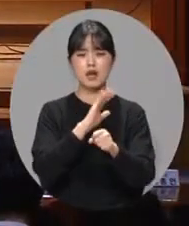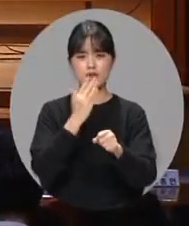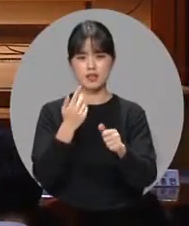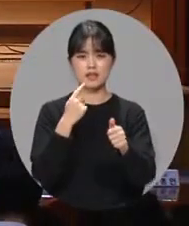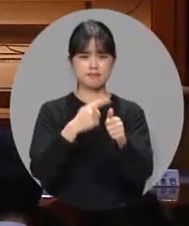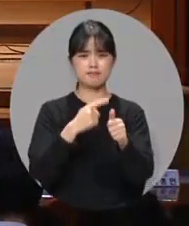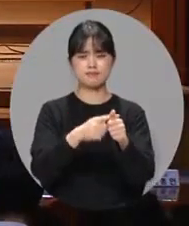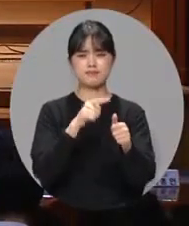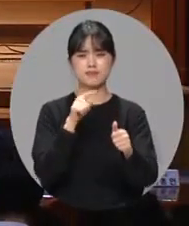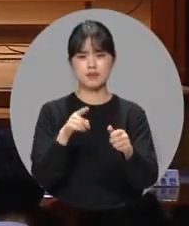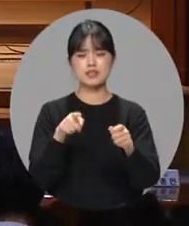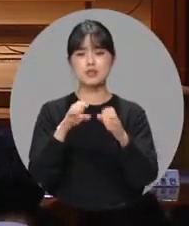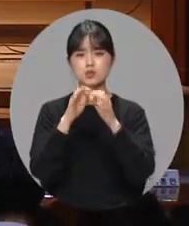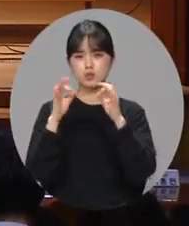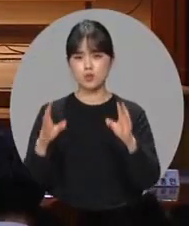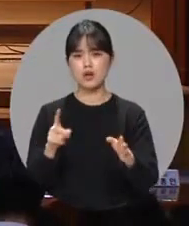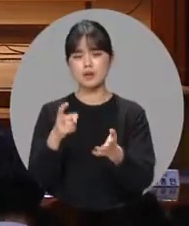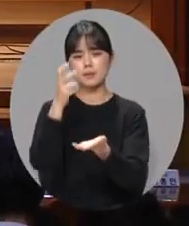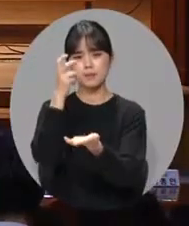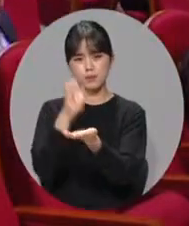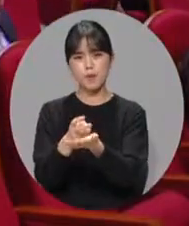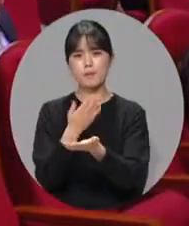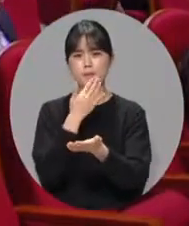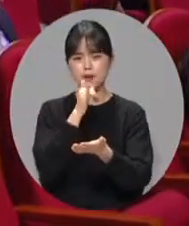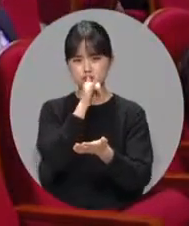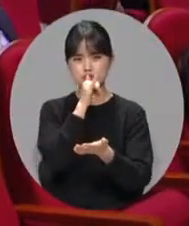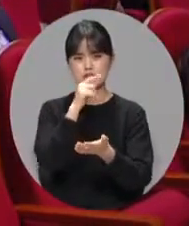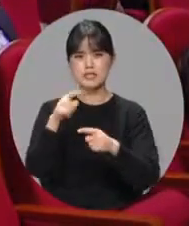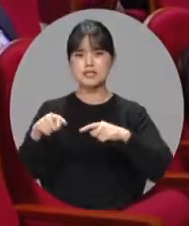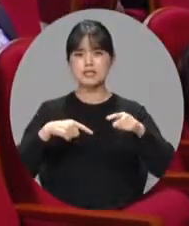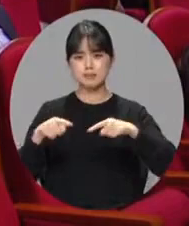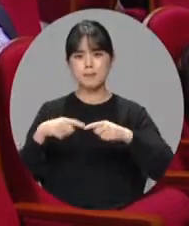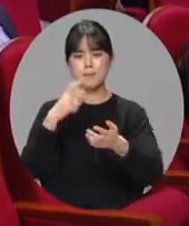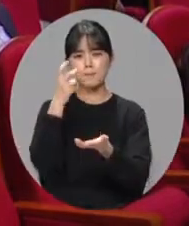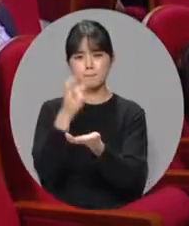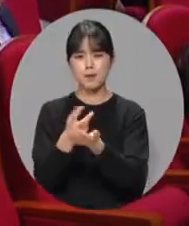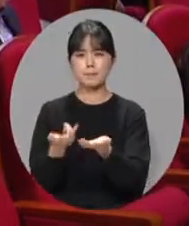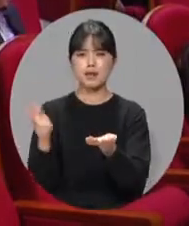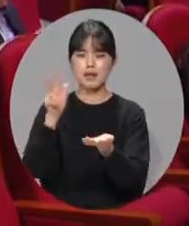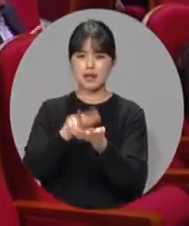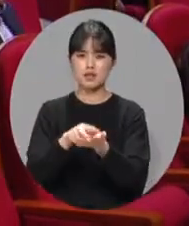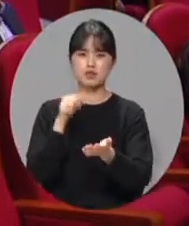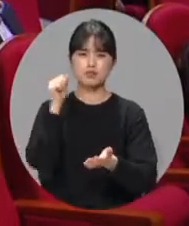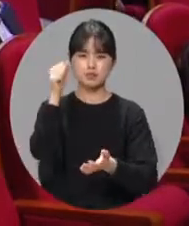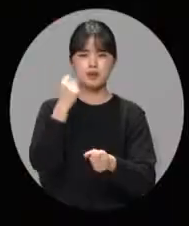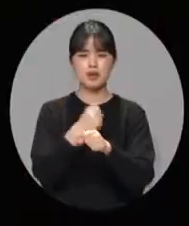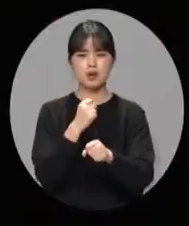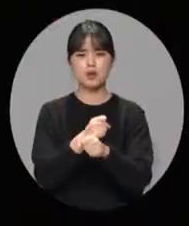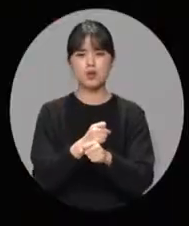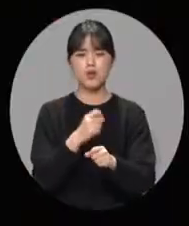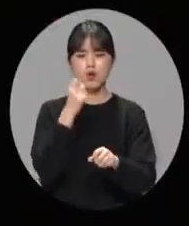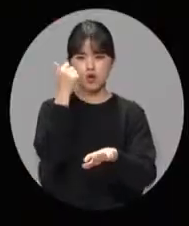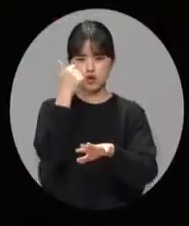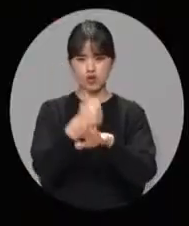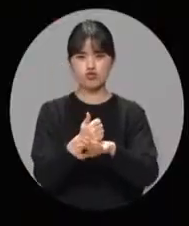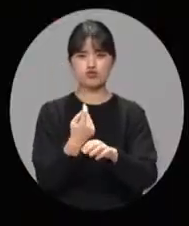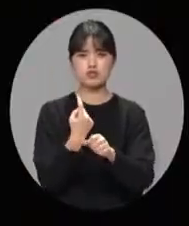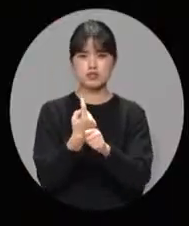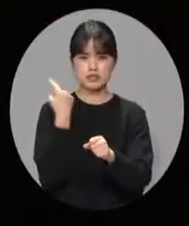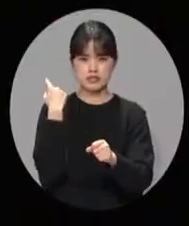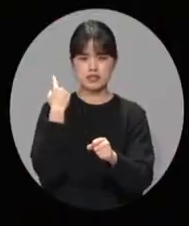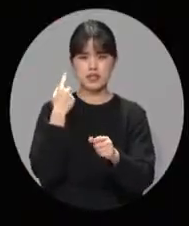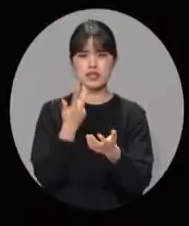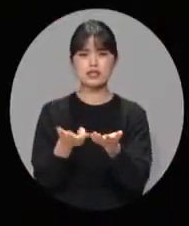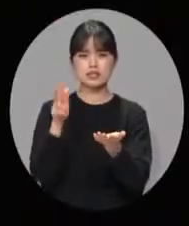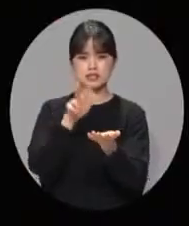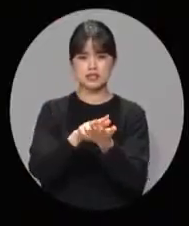지적은 그동안 그 규범이라 할 수 있는 지방자치법 개정 요구로 이어졌고 결국 지난해 지방자치법 전부